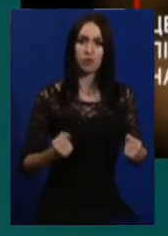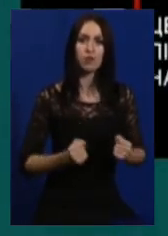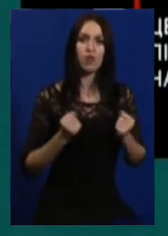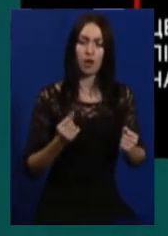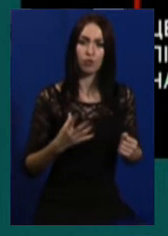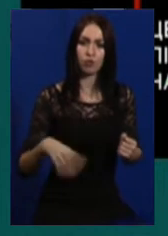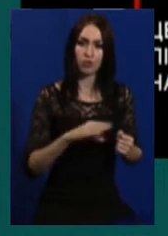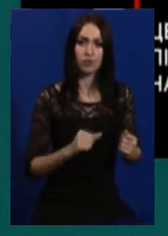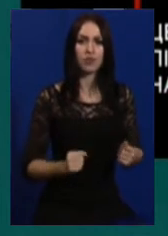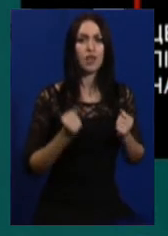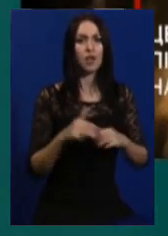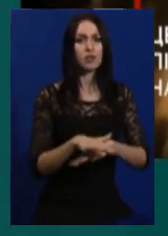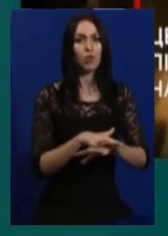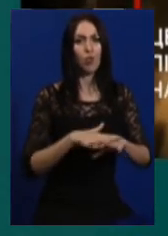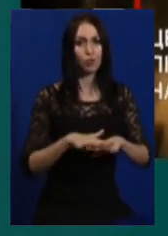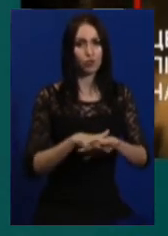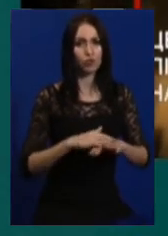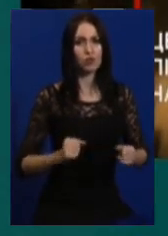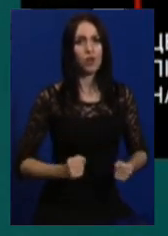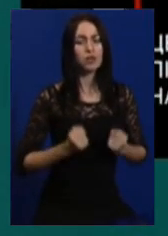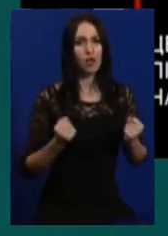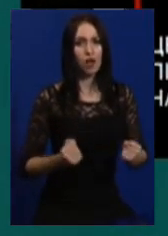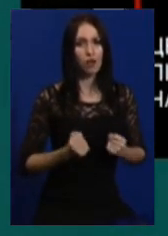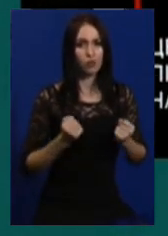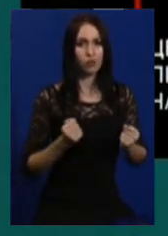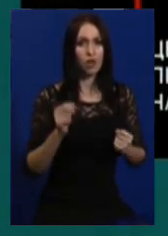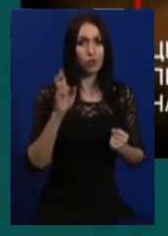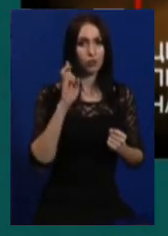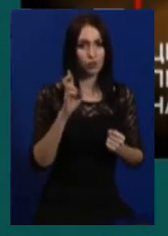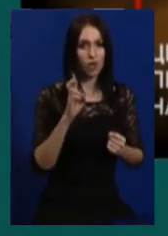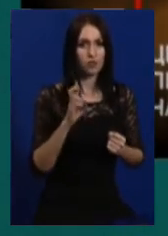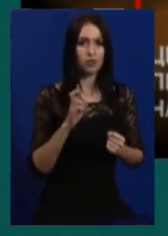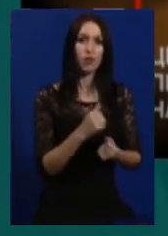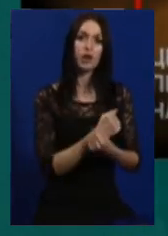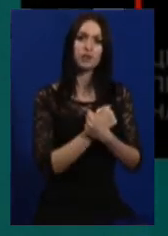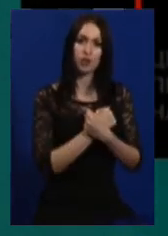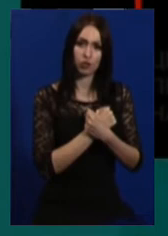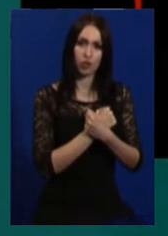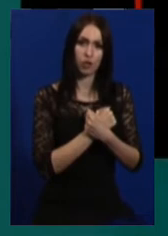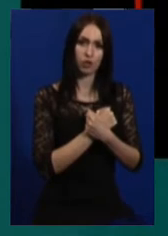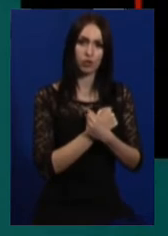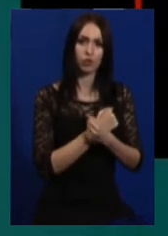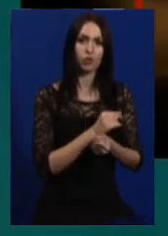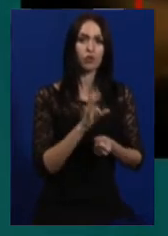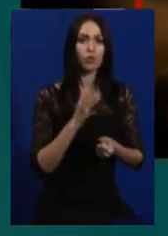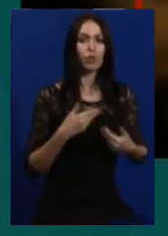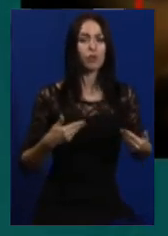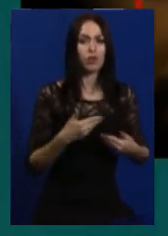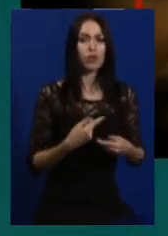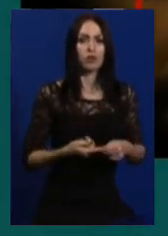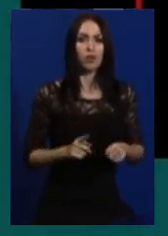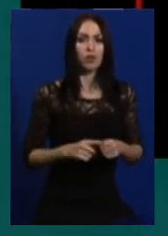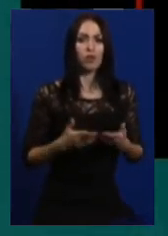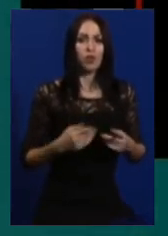стараются общество стараются государства к сожалению но нет такой вот